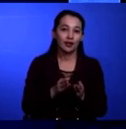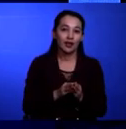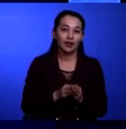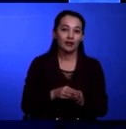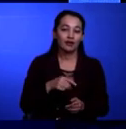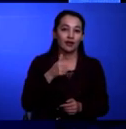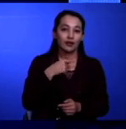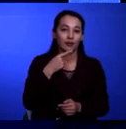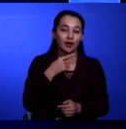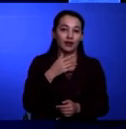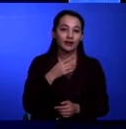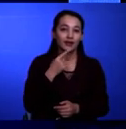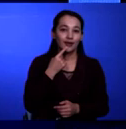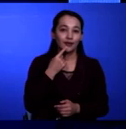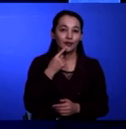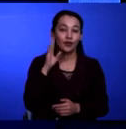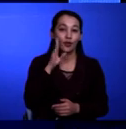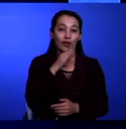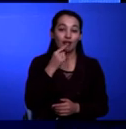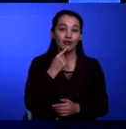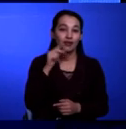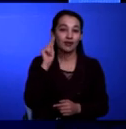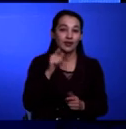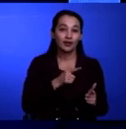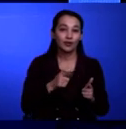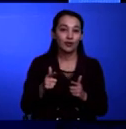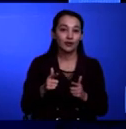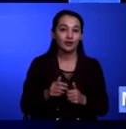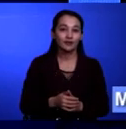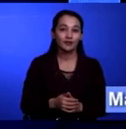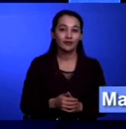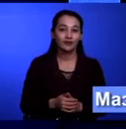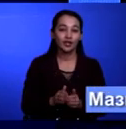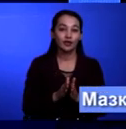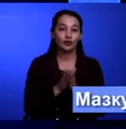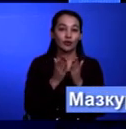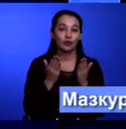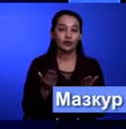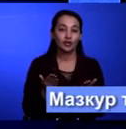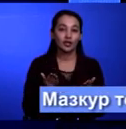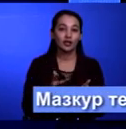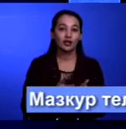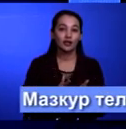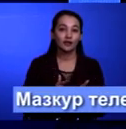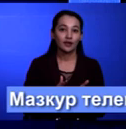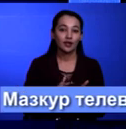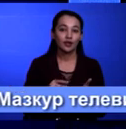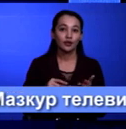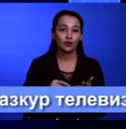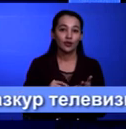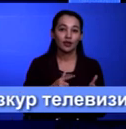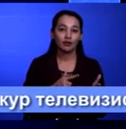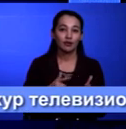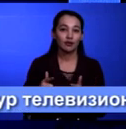tilim. Ona tili darsiga tayyormisiz? Unday bo'lsa, darsliklaringizni hamda o'quv